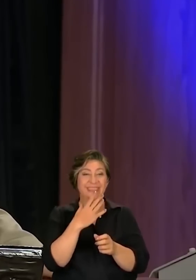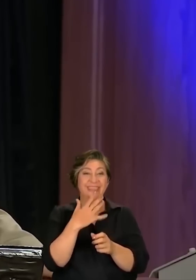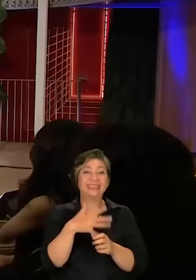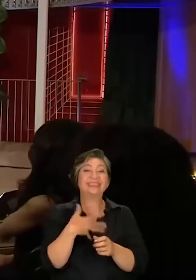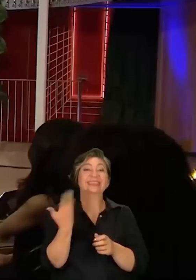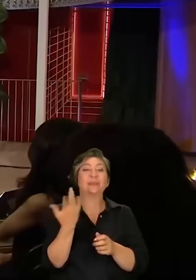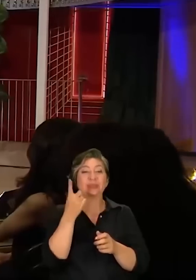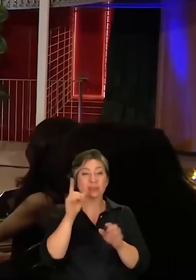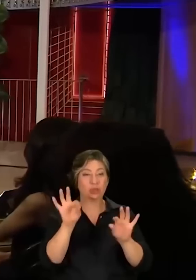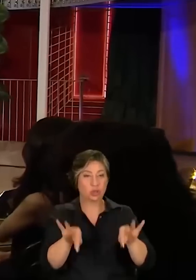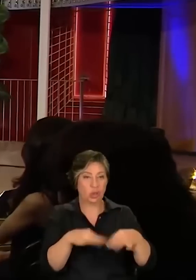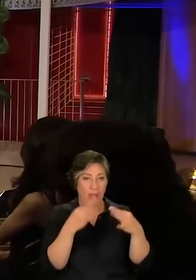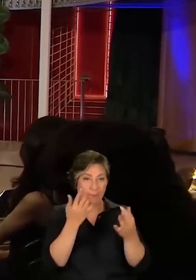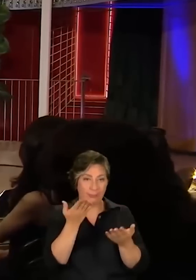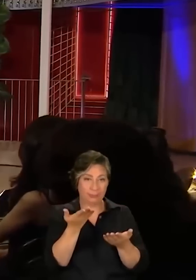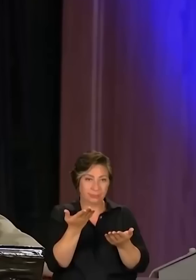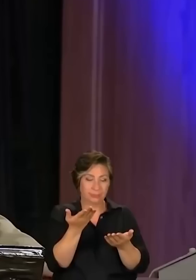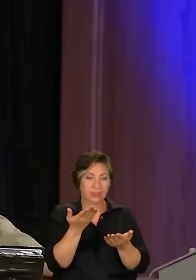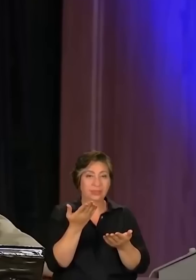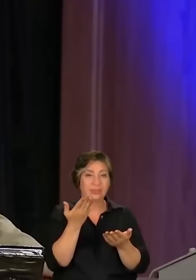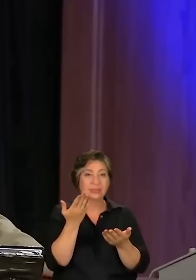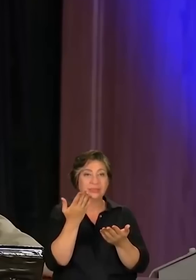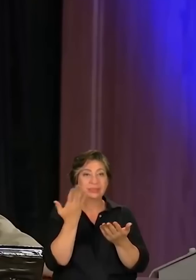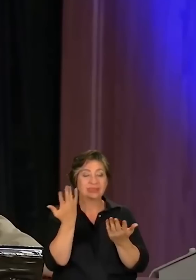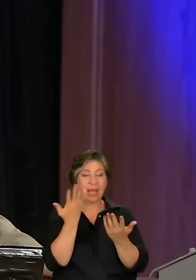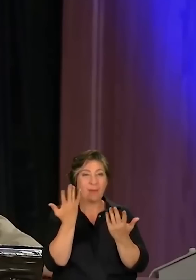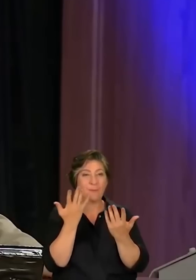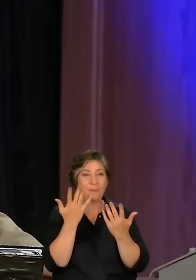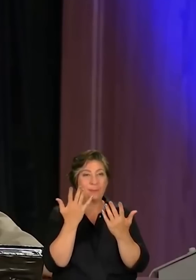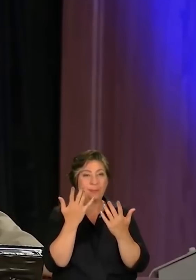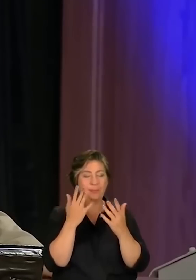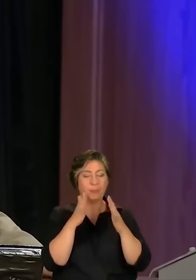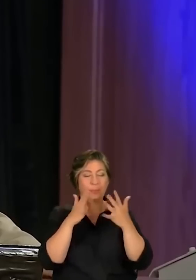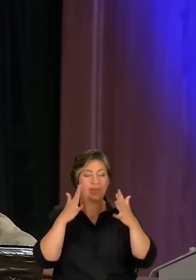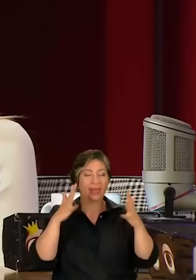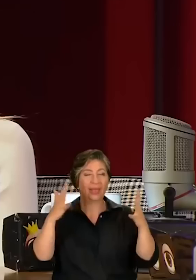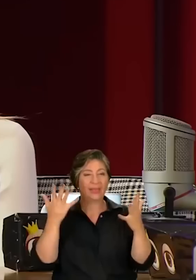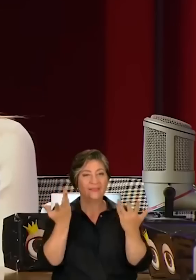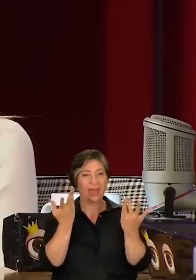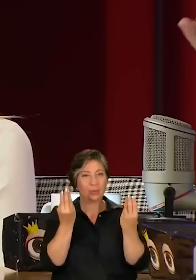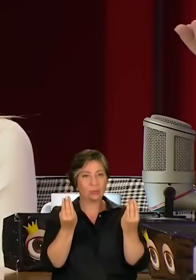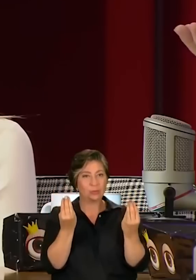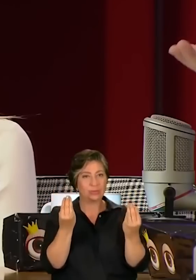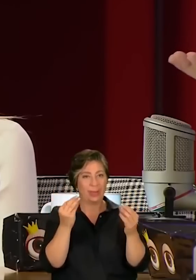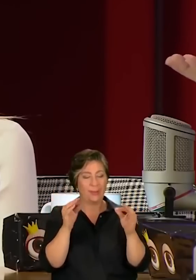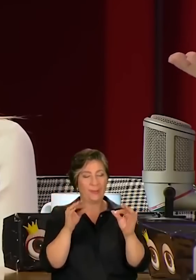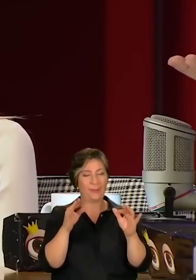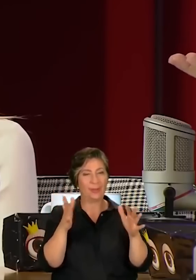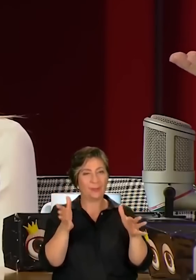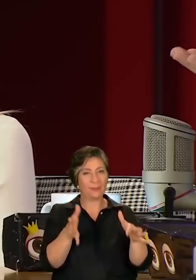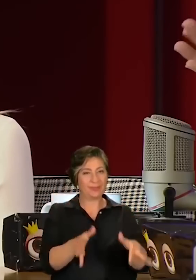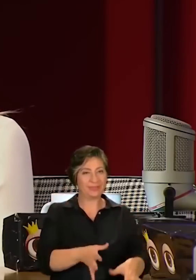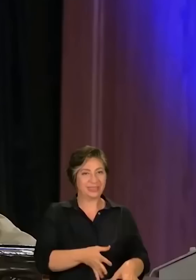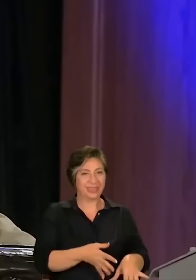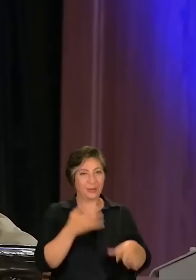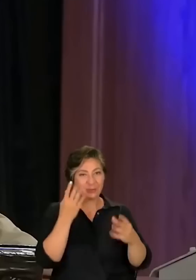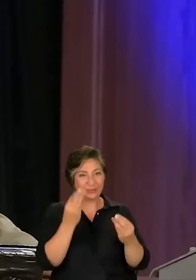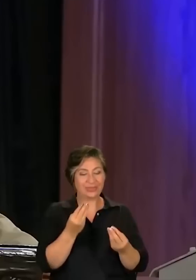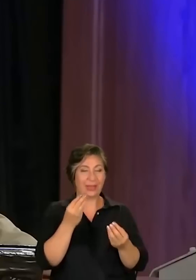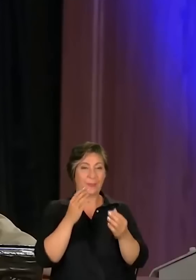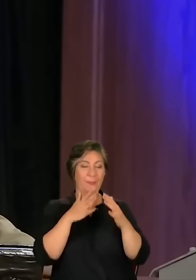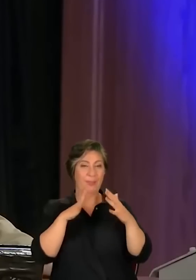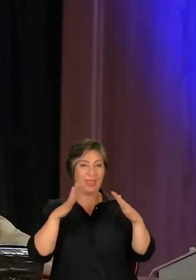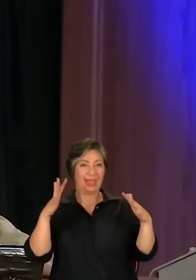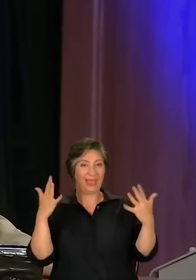tercih etmeyeceği bir çorap. Yani çünkü daha transparant ya da güzel bacakları olursa hanımların, değil